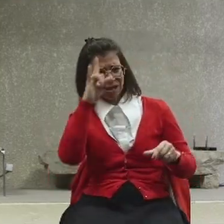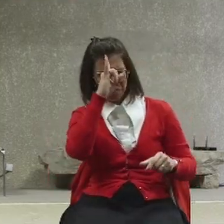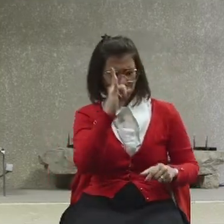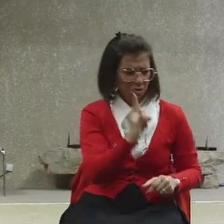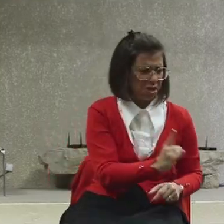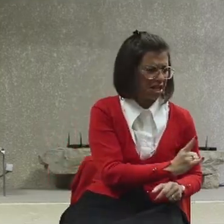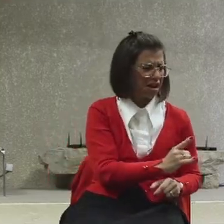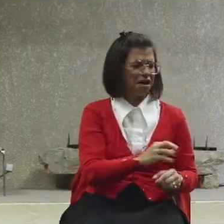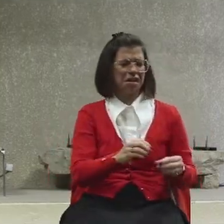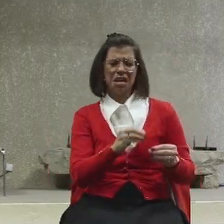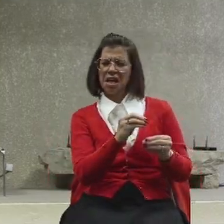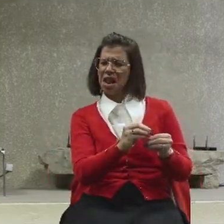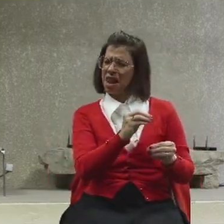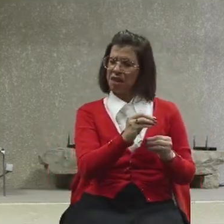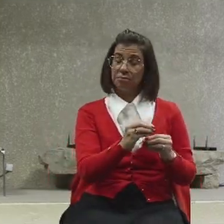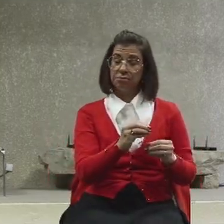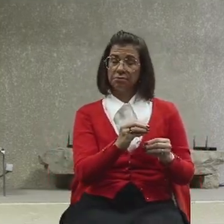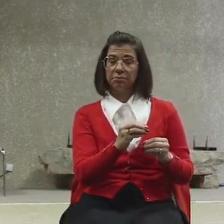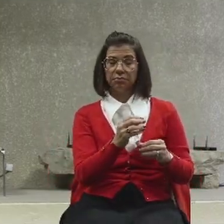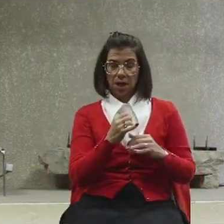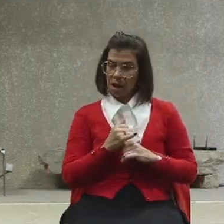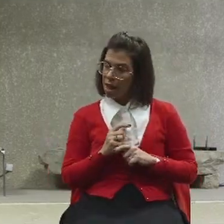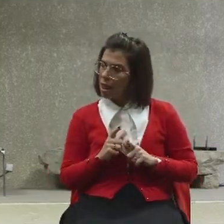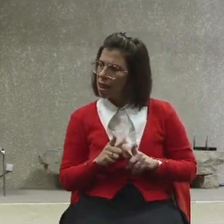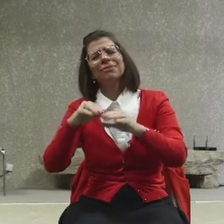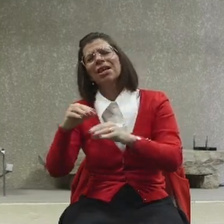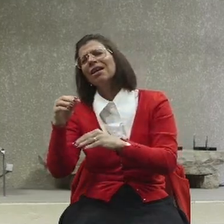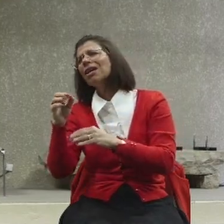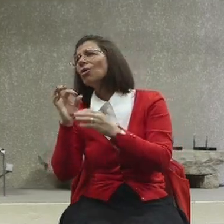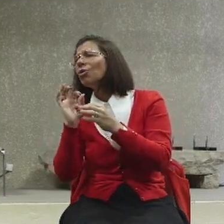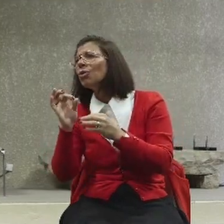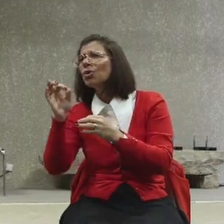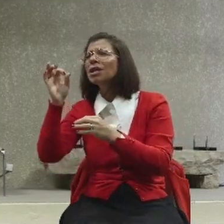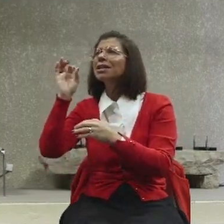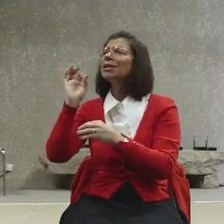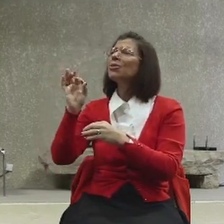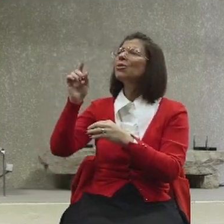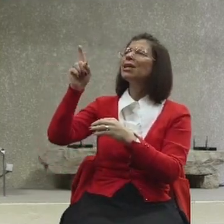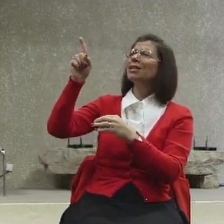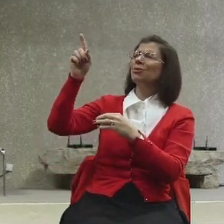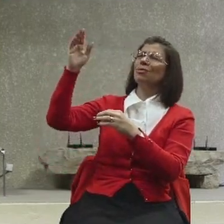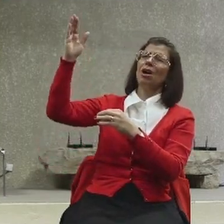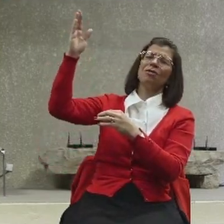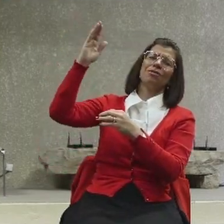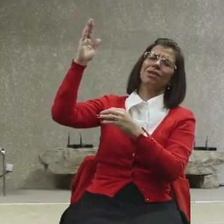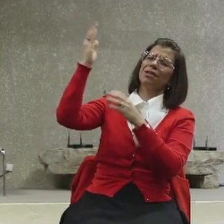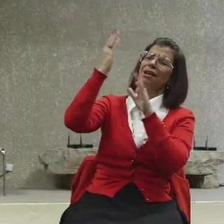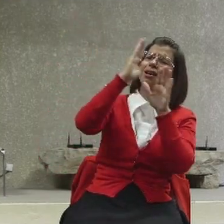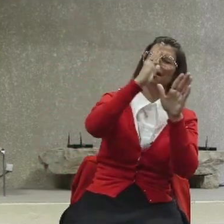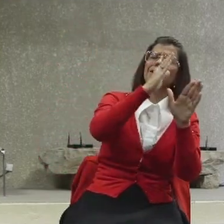de ta position d'enfant de Dieu pour vivre une vie glorieuse.